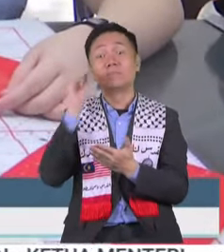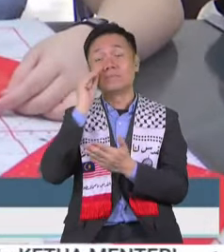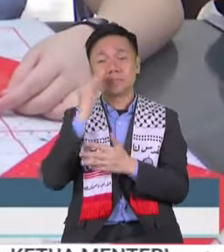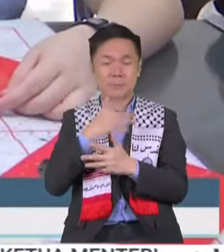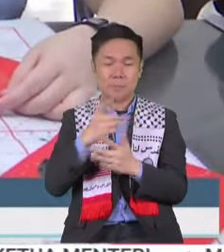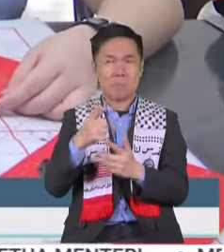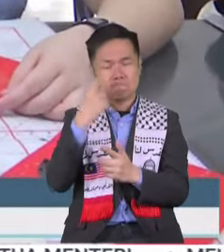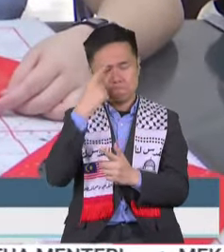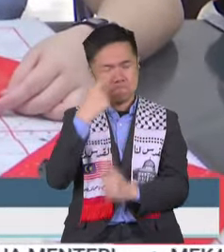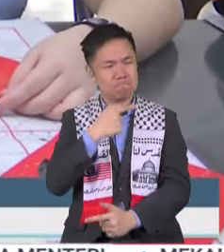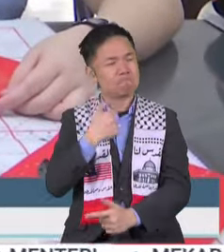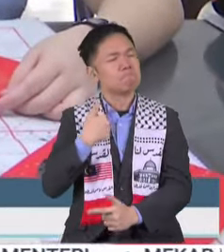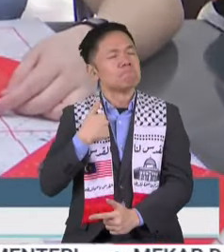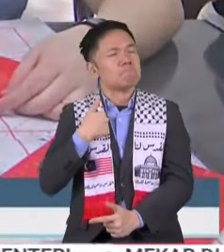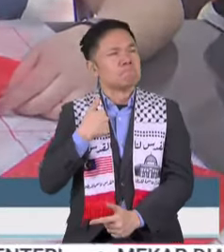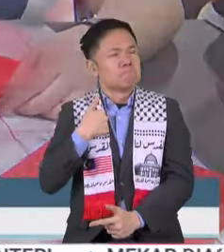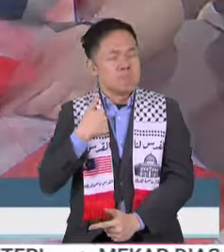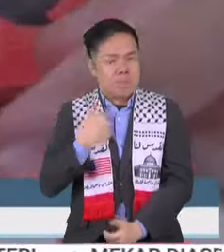dengan karakter ataupun